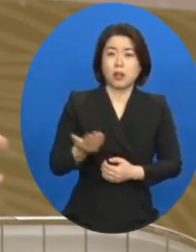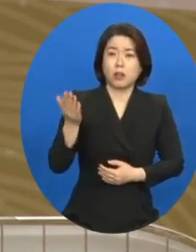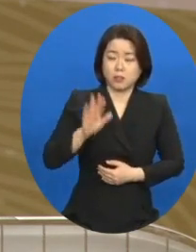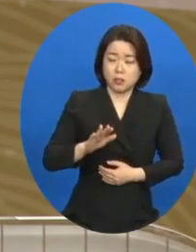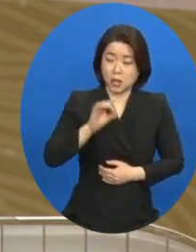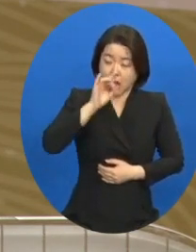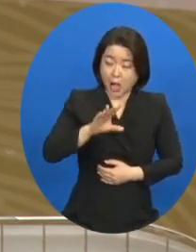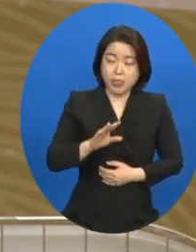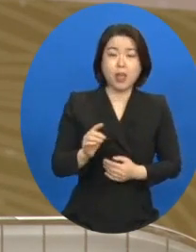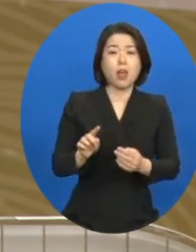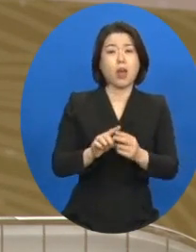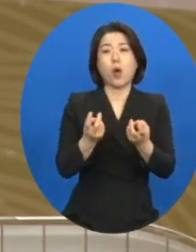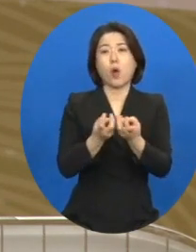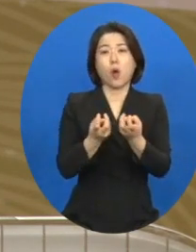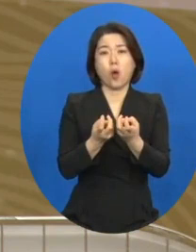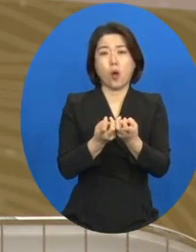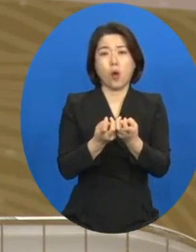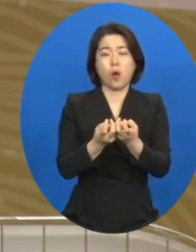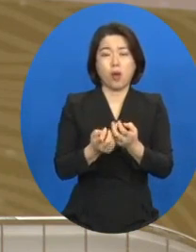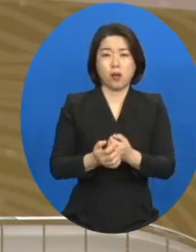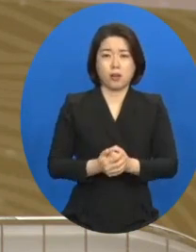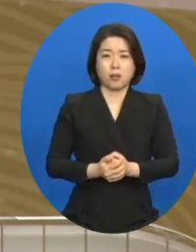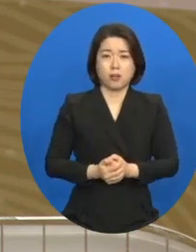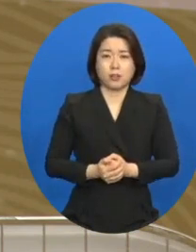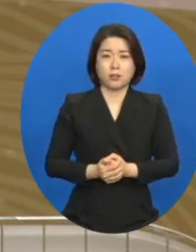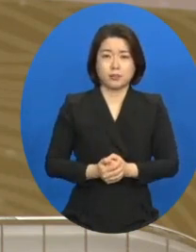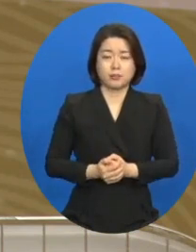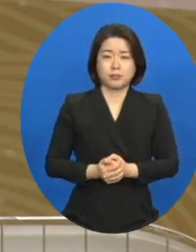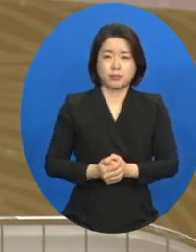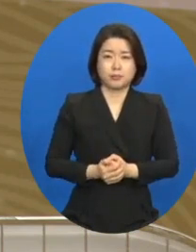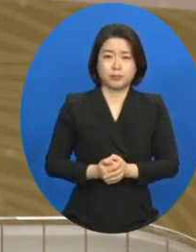안 되는데 어떻게 해요? 안 되는데